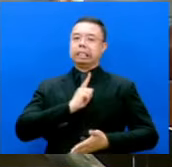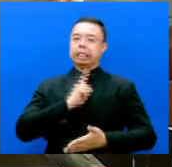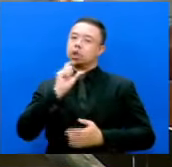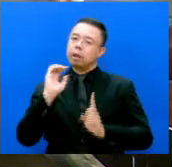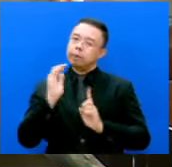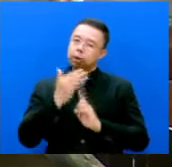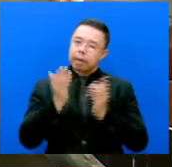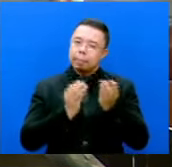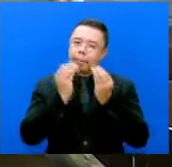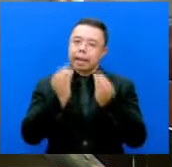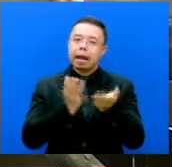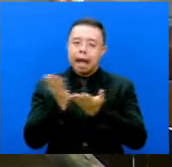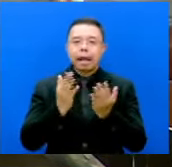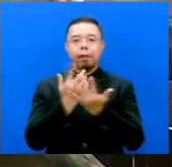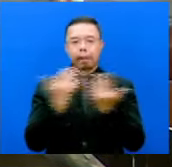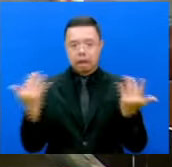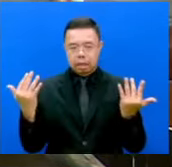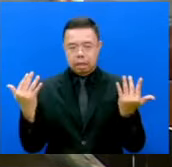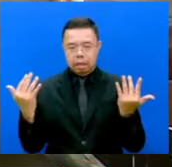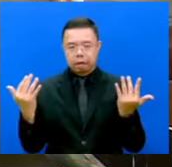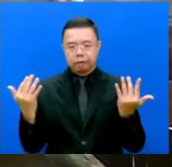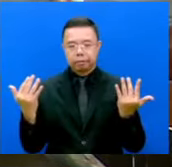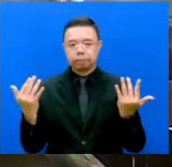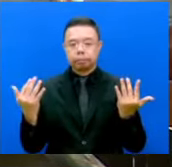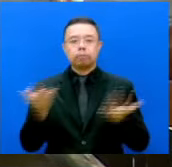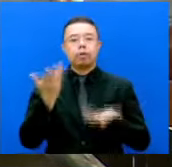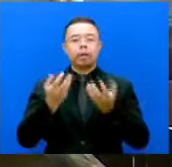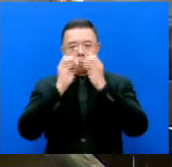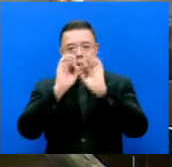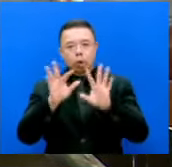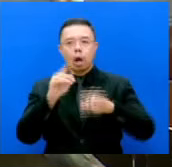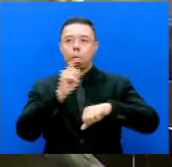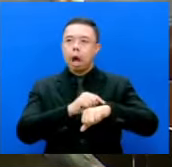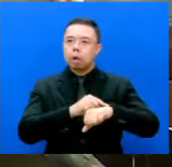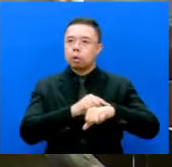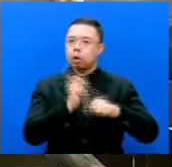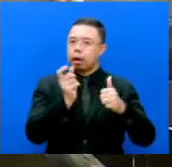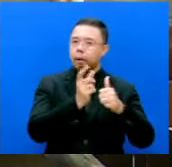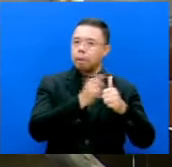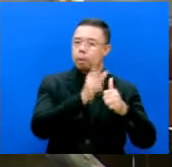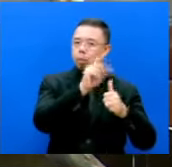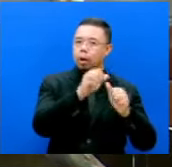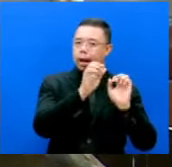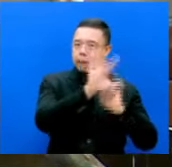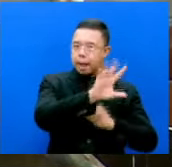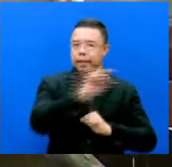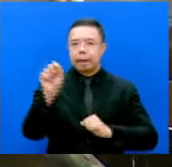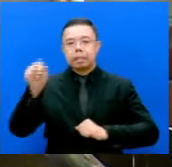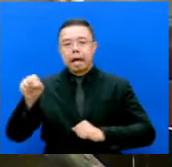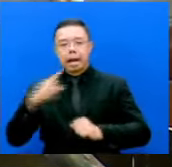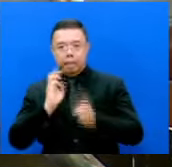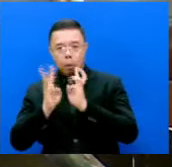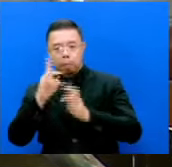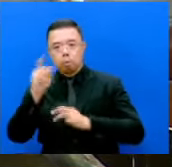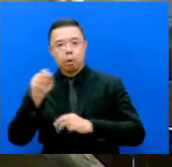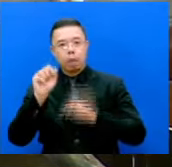melindungi, melayani, dan mengayomi masyarakat. Artinya mungkin dijelaskan dalam kurun waktu dari bulan Mei ya Pak ya, sampai sekarang kita wawancara di